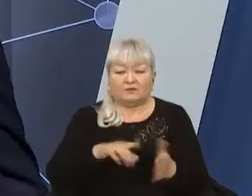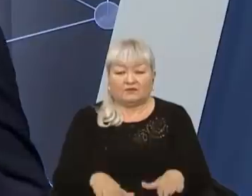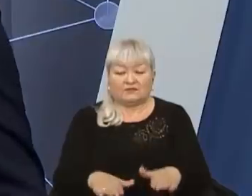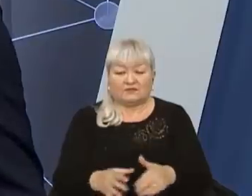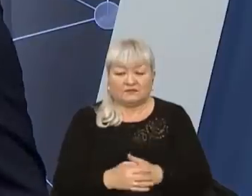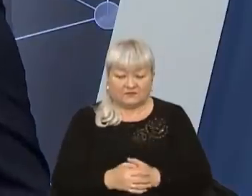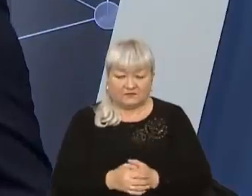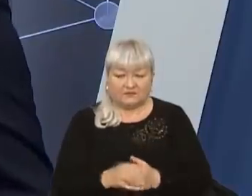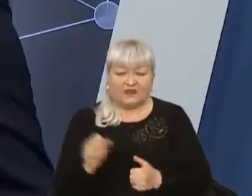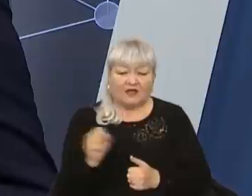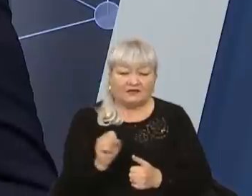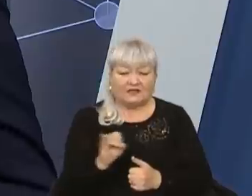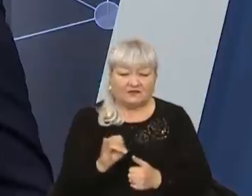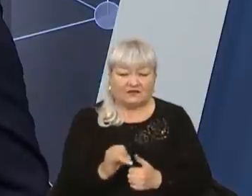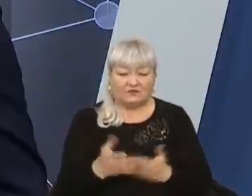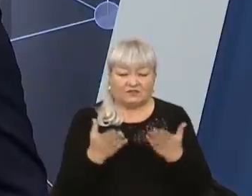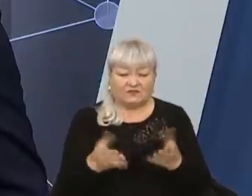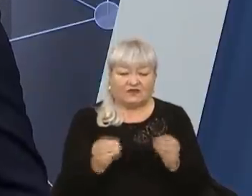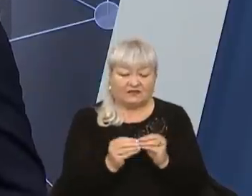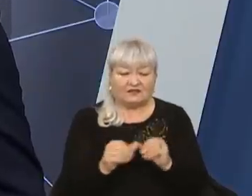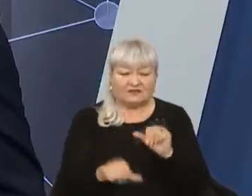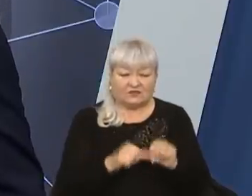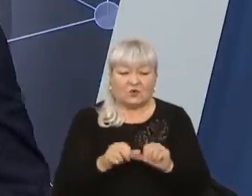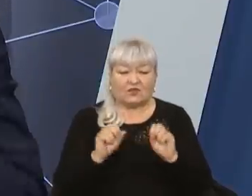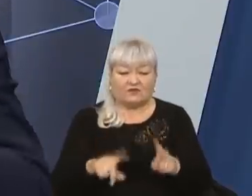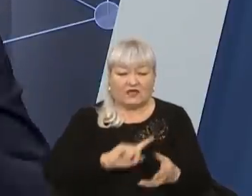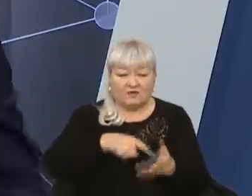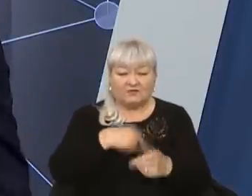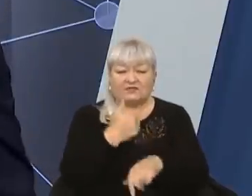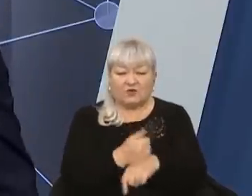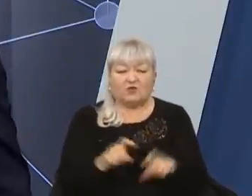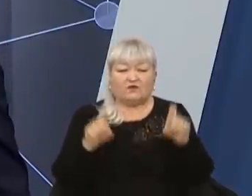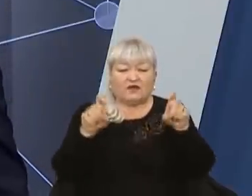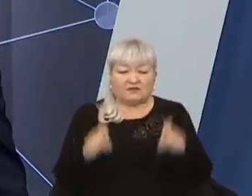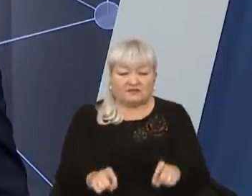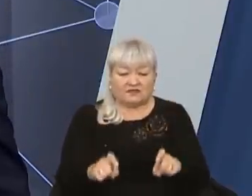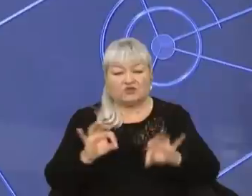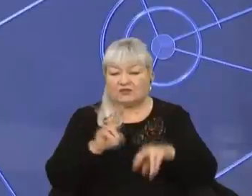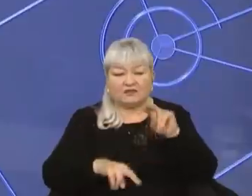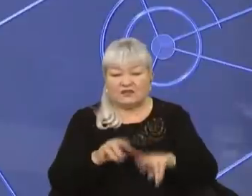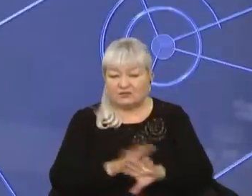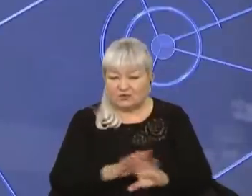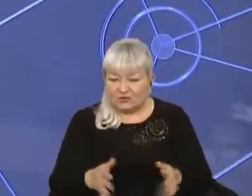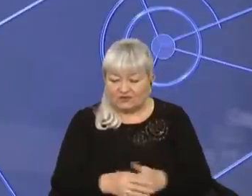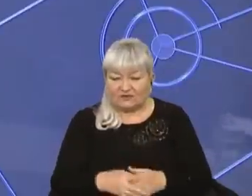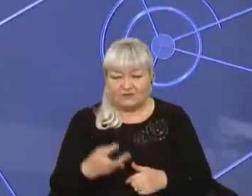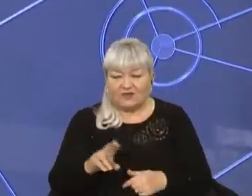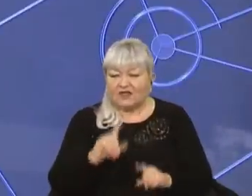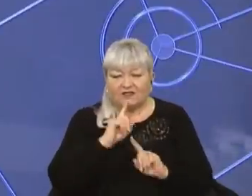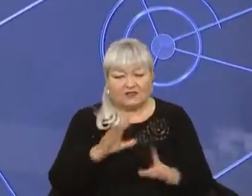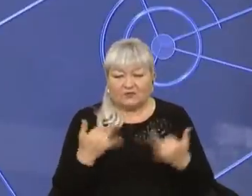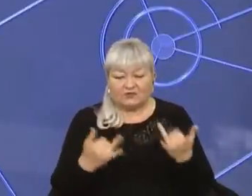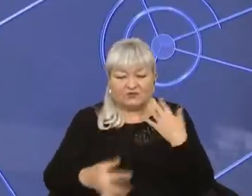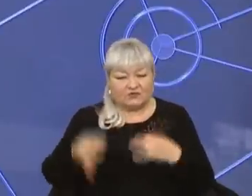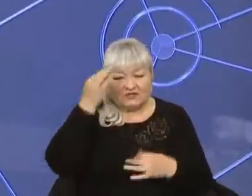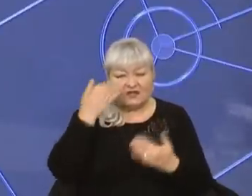Михайловичу. Андрій Іванович, ви 10 років, як міський голова, сиділи на великій купі для сміття. Я не буду сьогодні згадувати